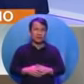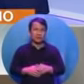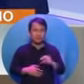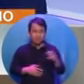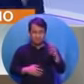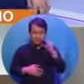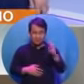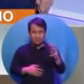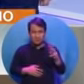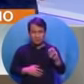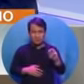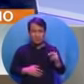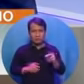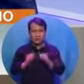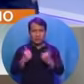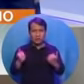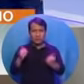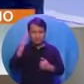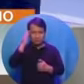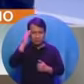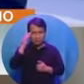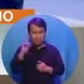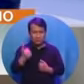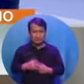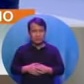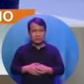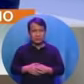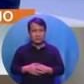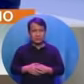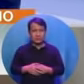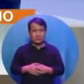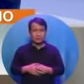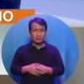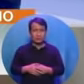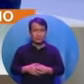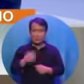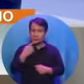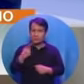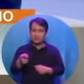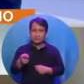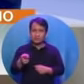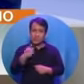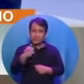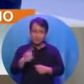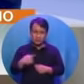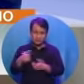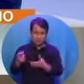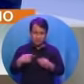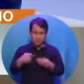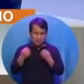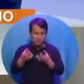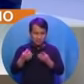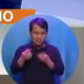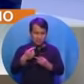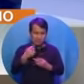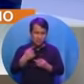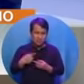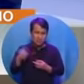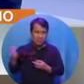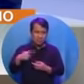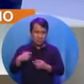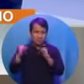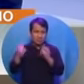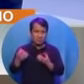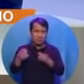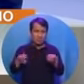Wena. Paano mo nalaman na NPA dati? Ay, sinabi na din po nila. Tsaka po marami na rin po nagsasabi sa amin na ganun